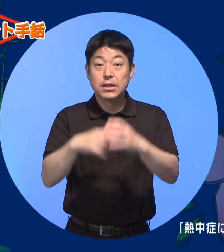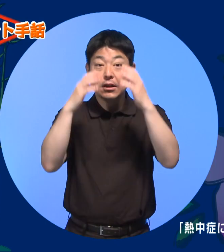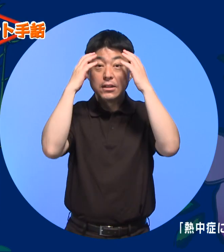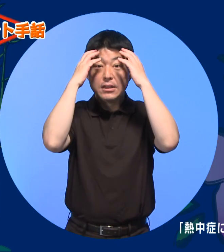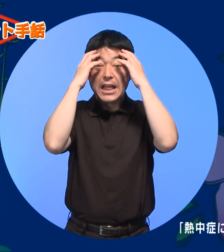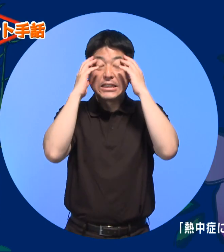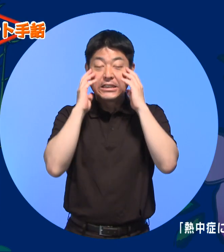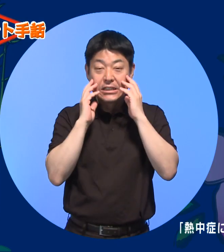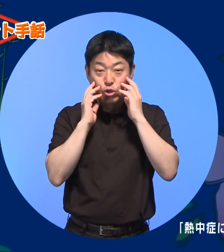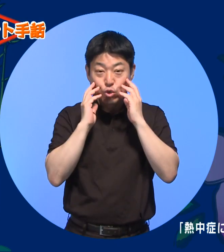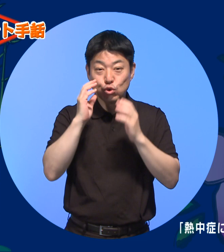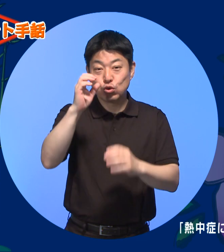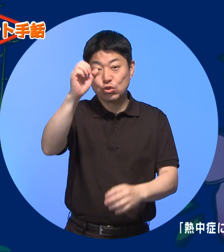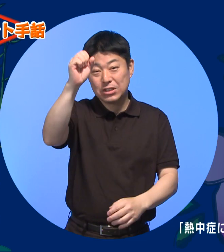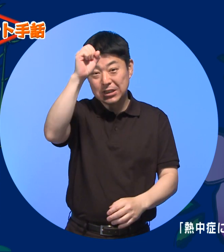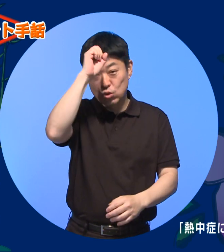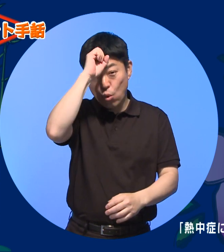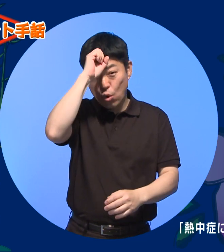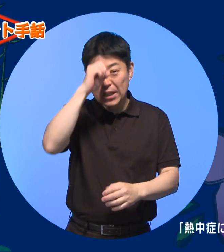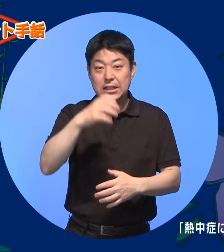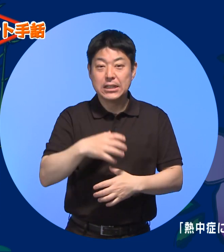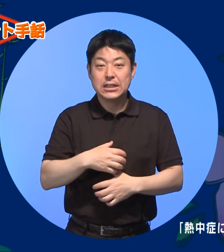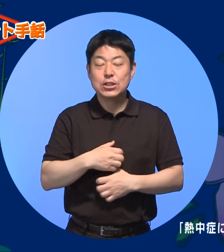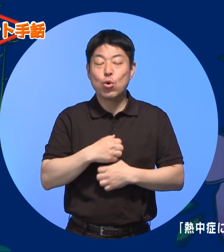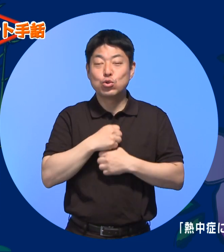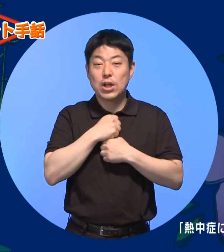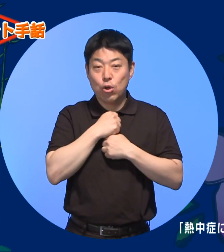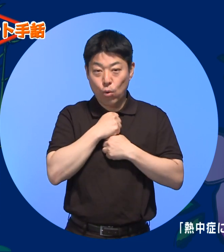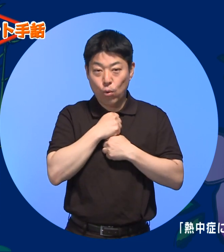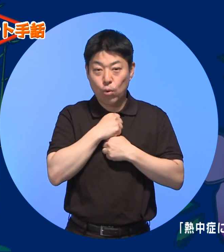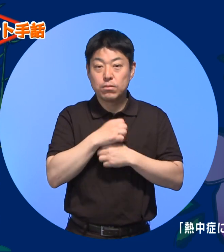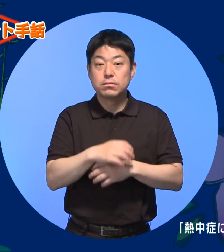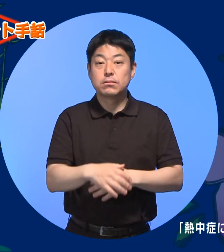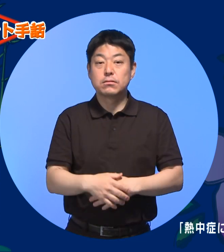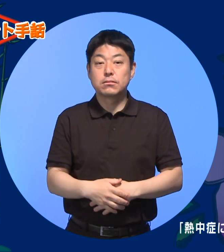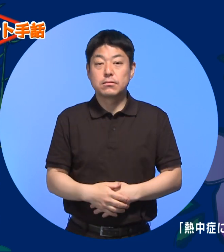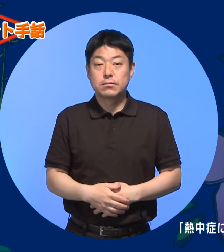し熱中症に気を